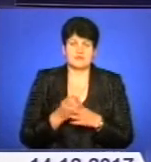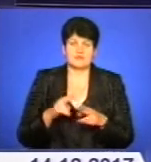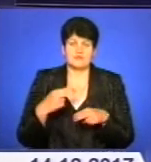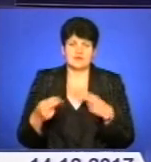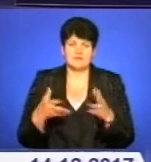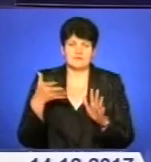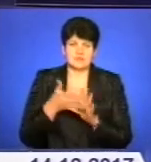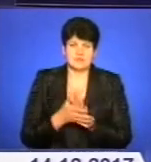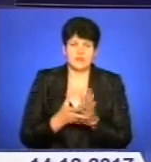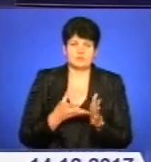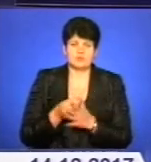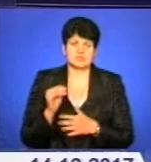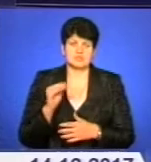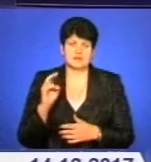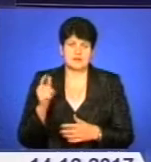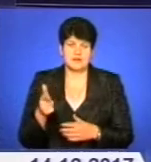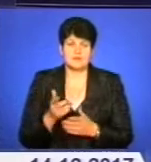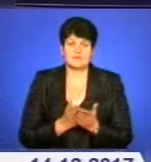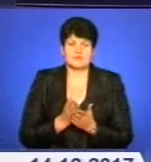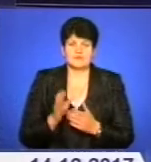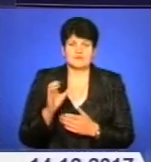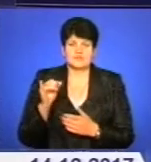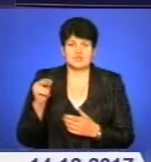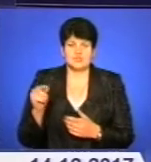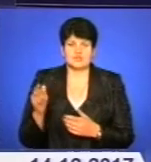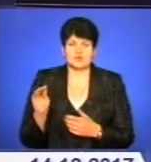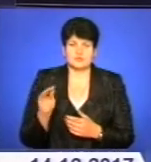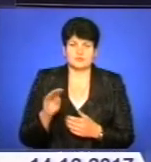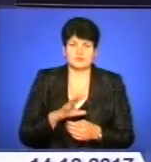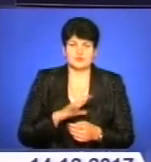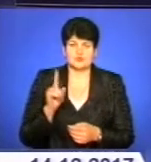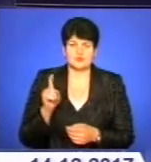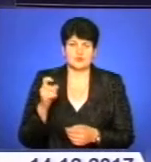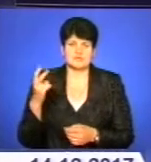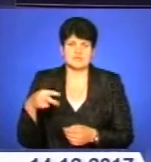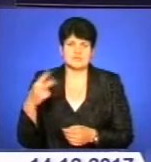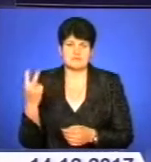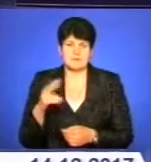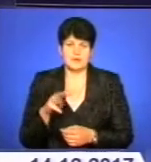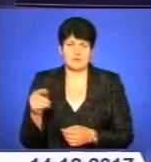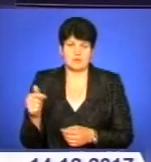на оплату житлово-комунальних послуг, у січні-жовтні становила 122 мільйони гривень.